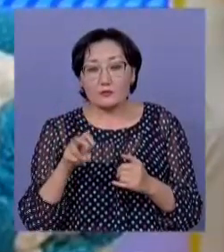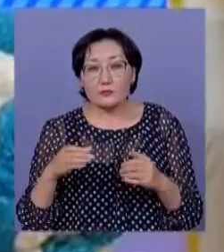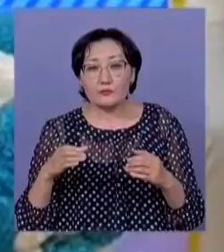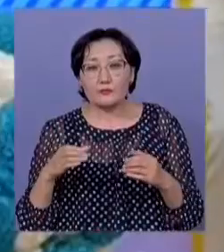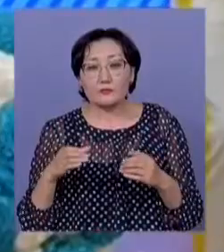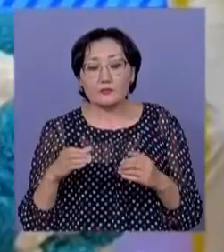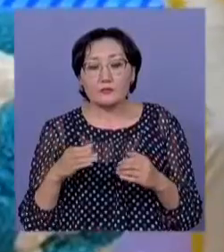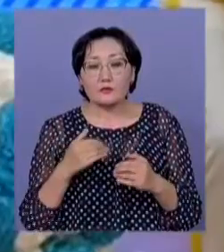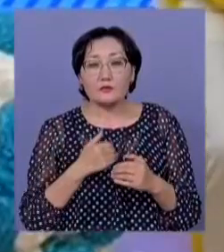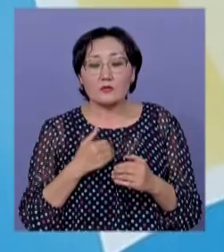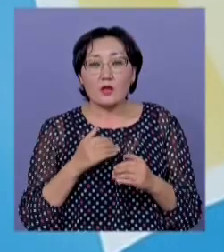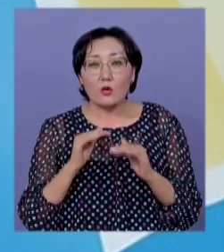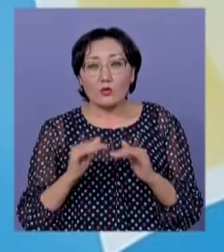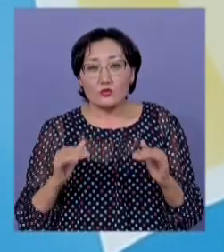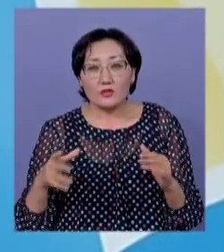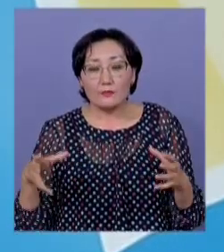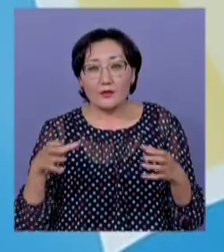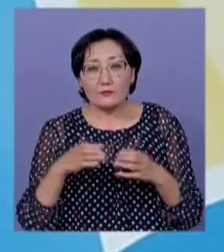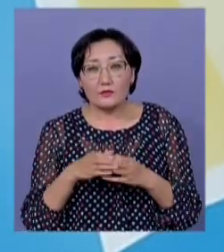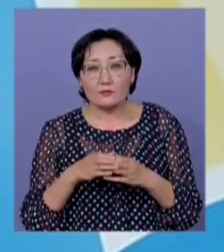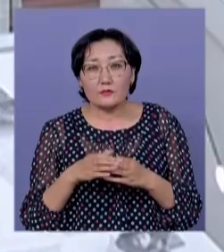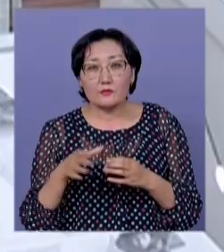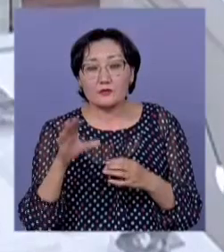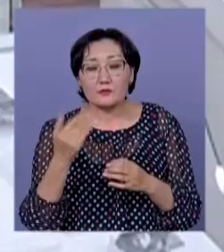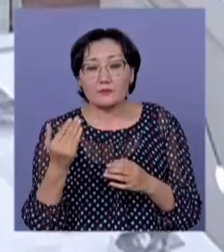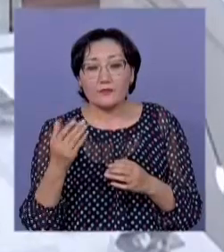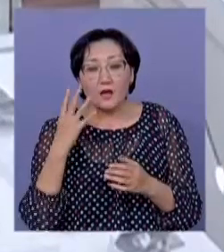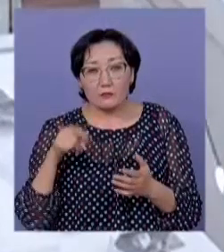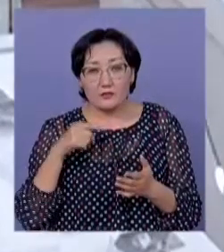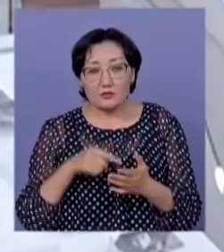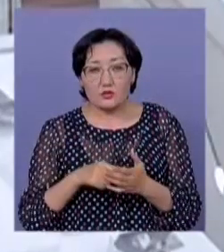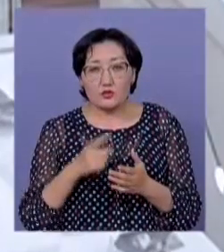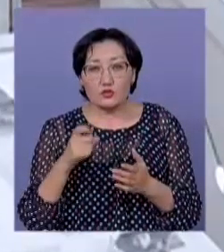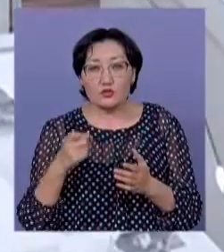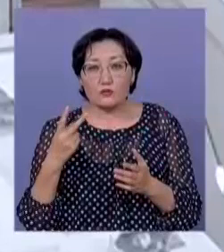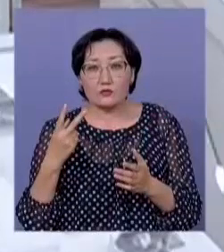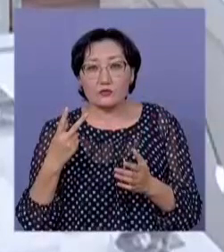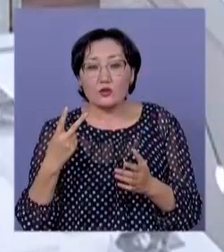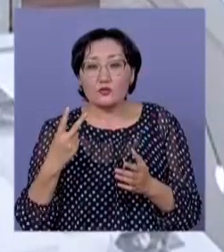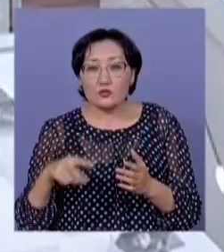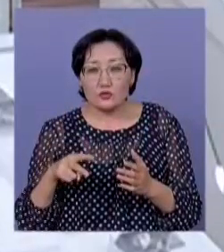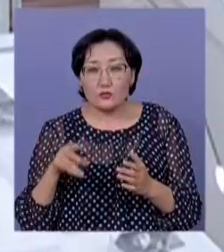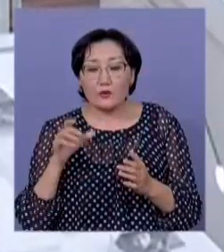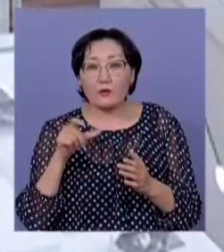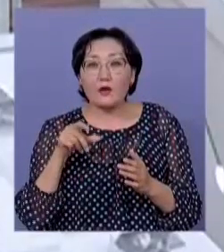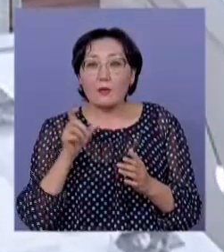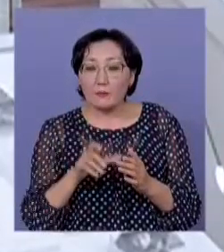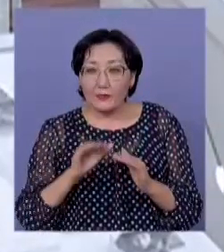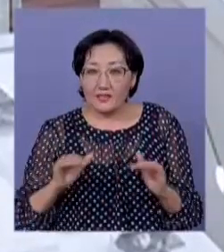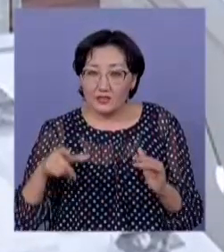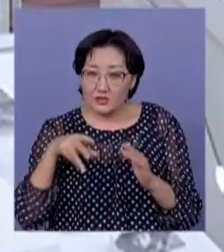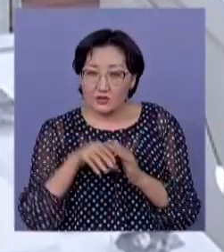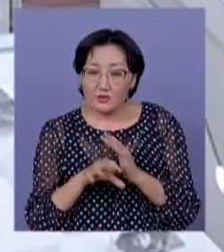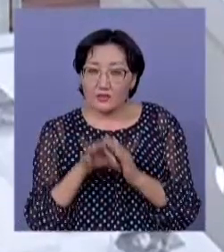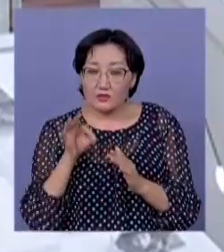бен, оқушыларымыз бен жангер болып. Алматы қаласынан 120 баланың ішінен іріктеліп, қаланың